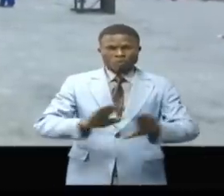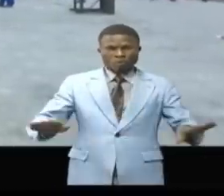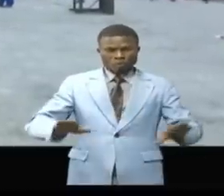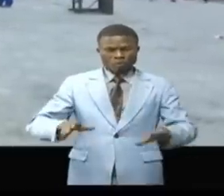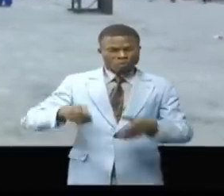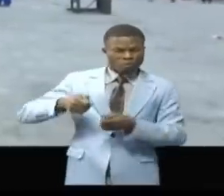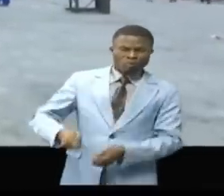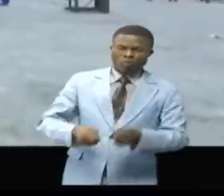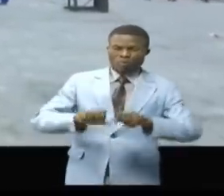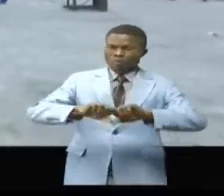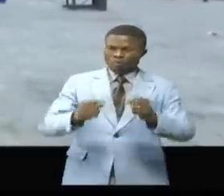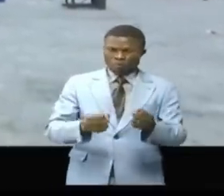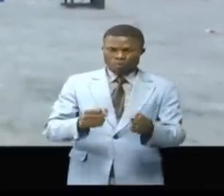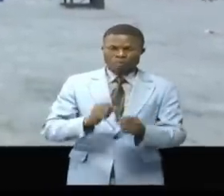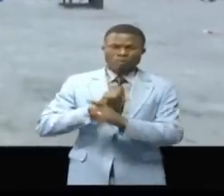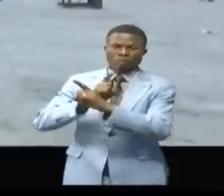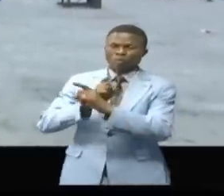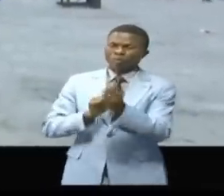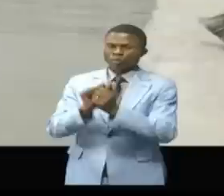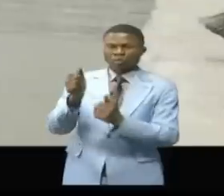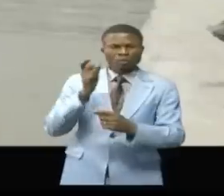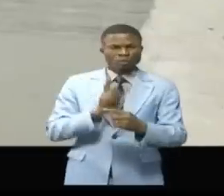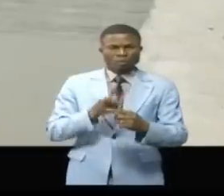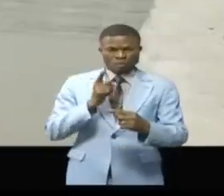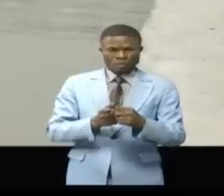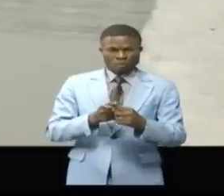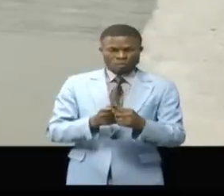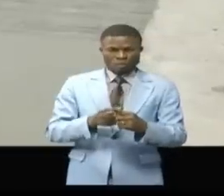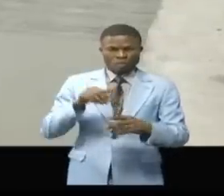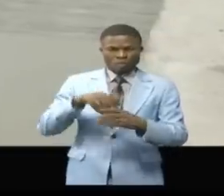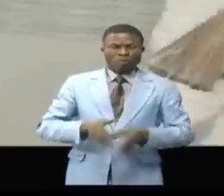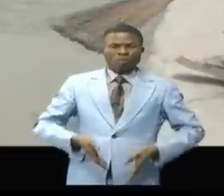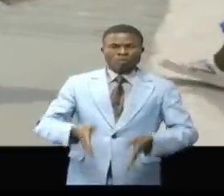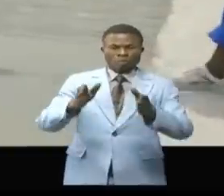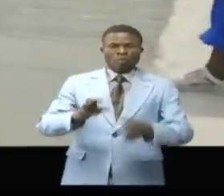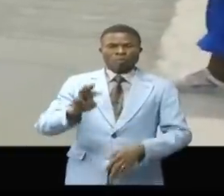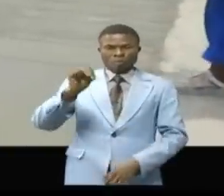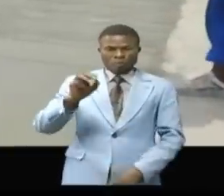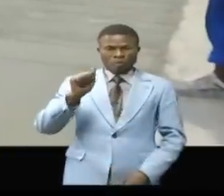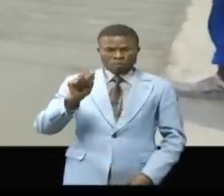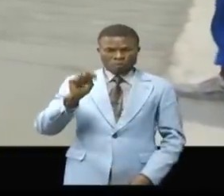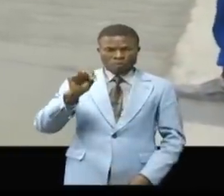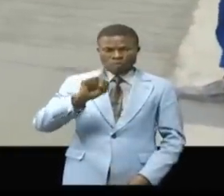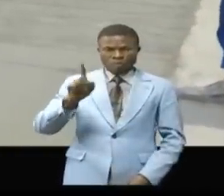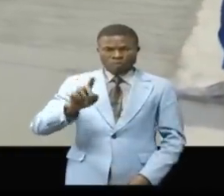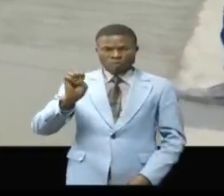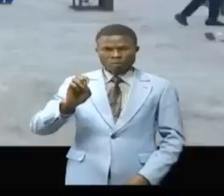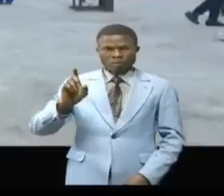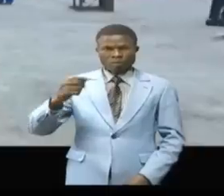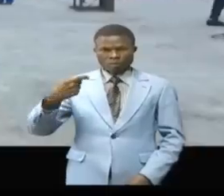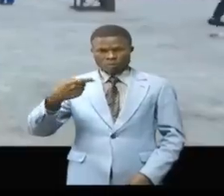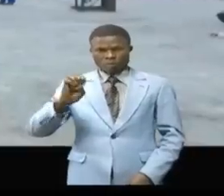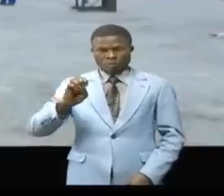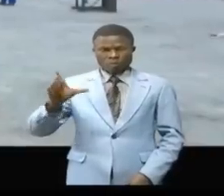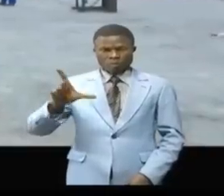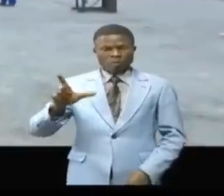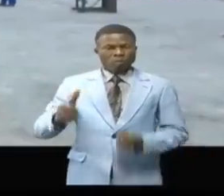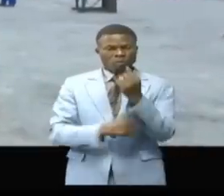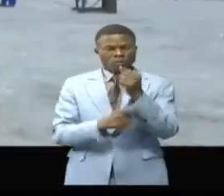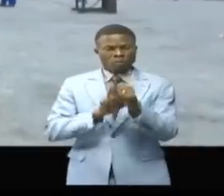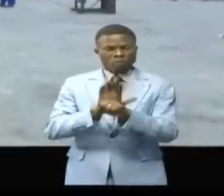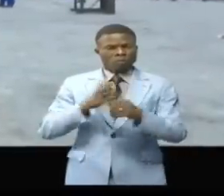crevasse permanente qui empêchait la circulation au niveau de l'avenue Manzengele, ce qui fait la joie des habitants de ces